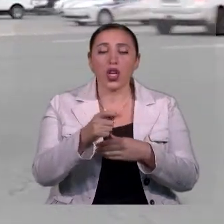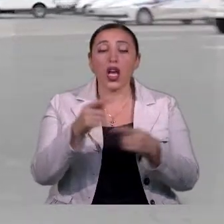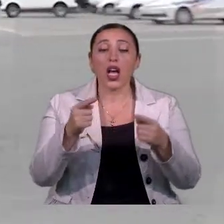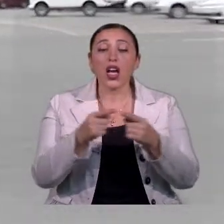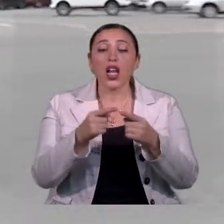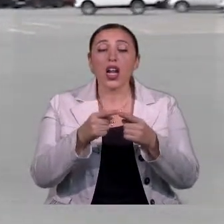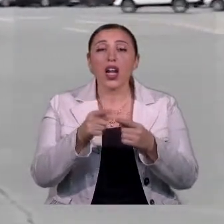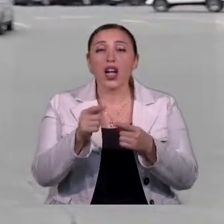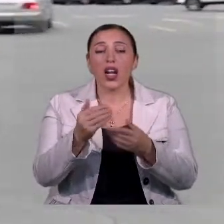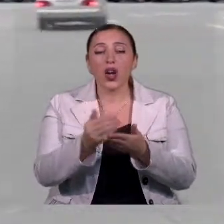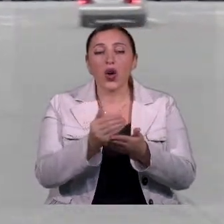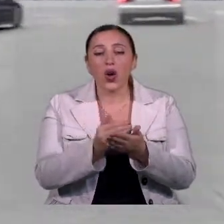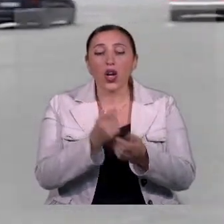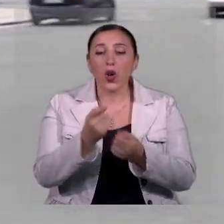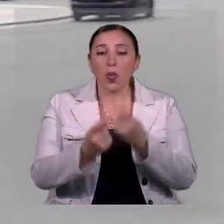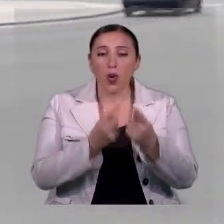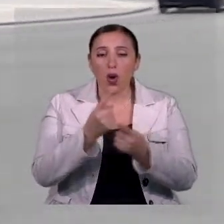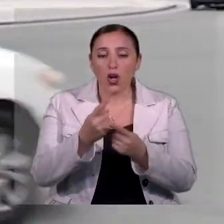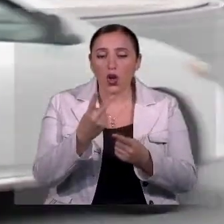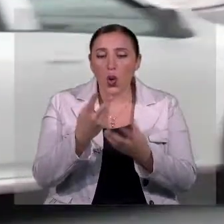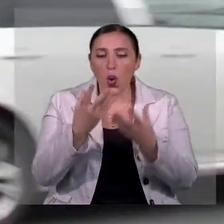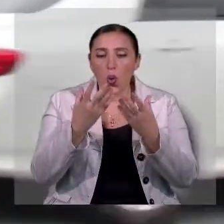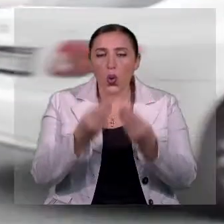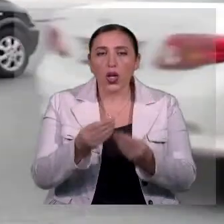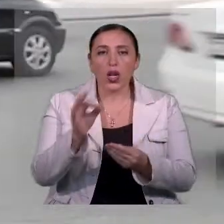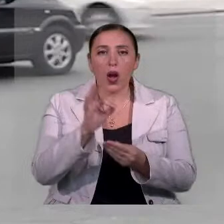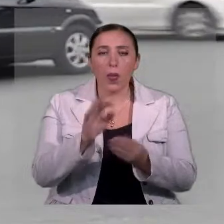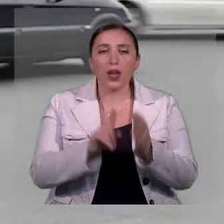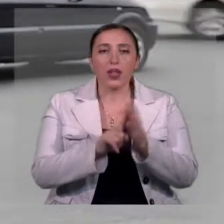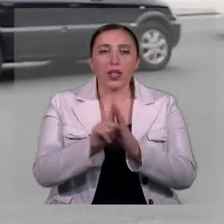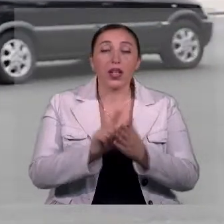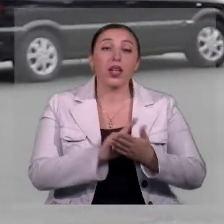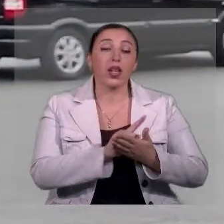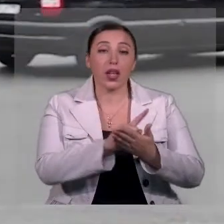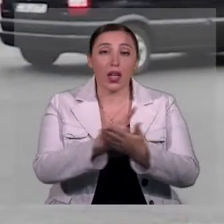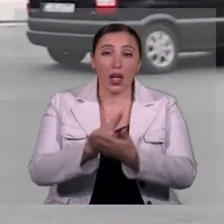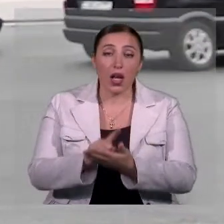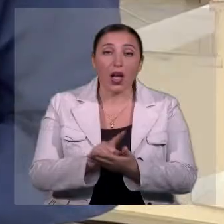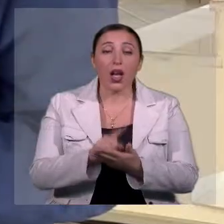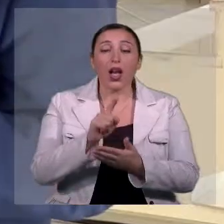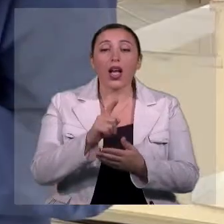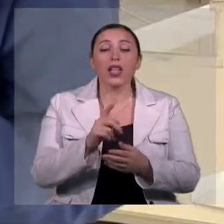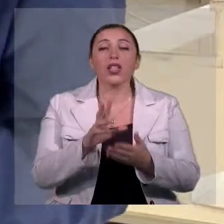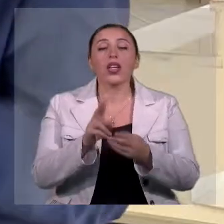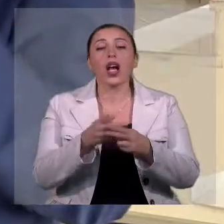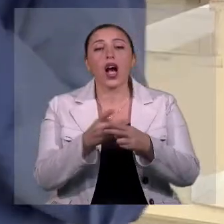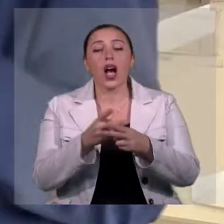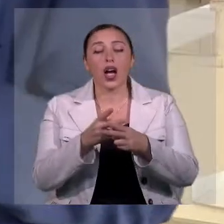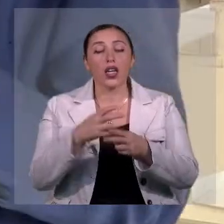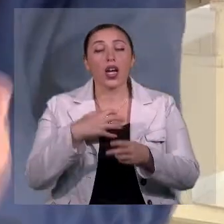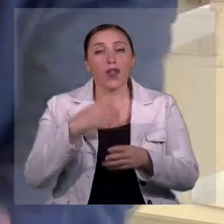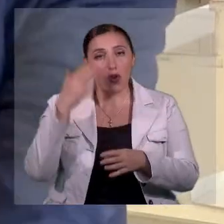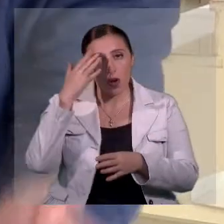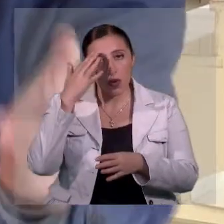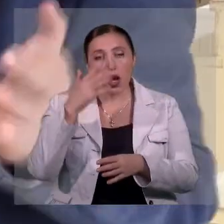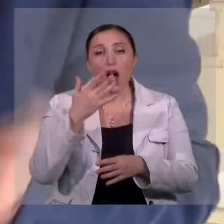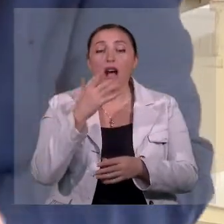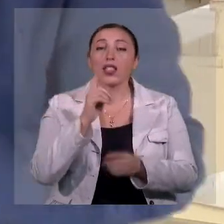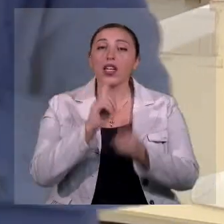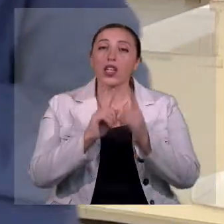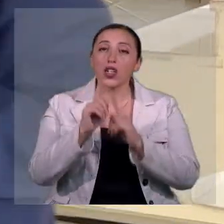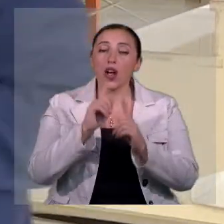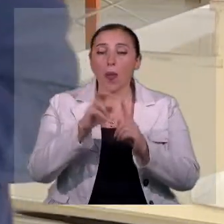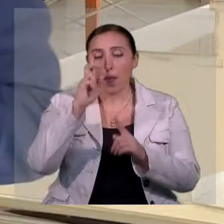օրենսգրքի փոփոխությունների նախագիծը 2 օր է հանրային քննարկման է ներկայացվել։ Սա կանխարգելիչ նպատակ ունի, ասում է Ազգային